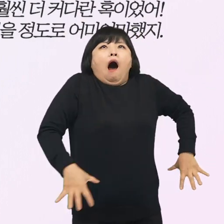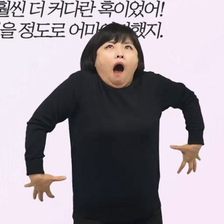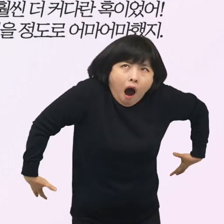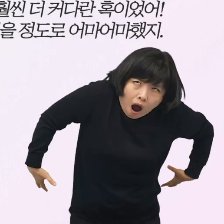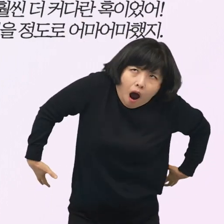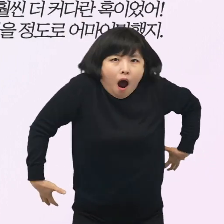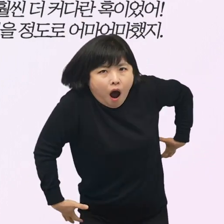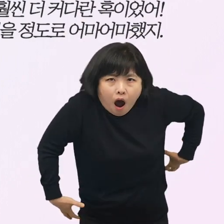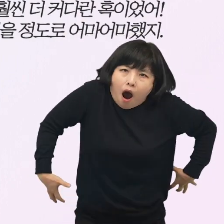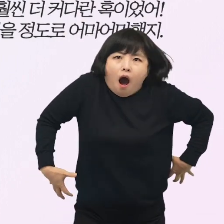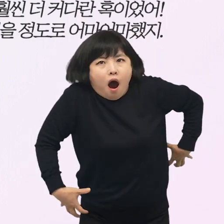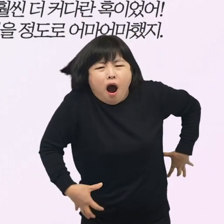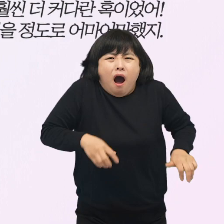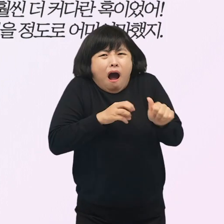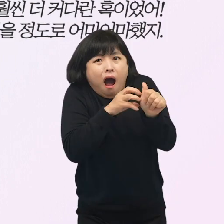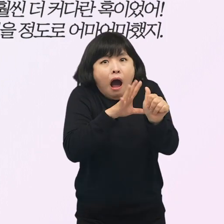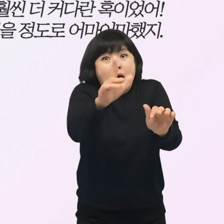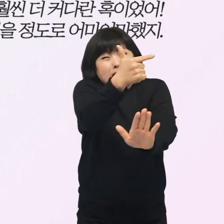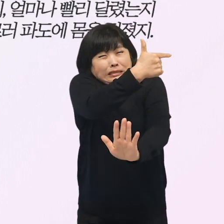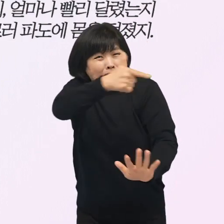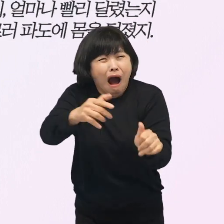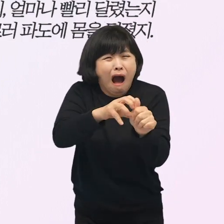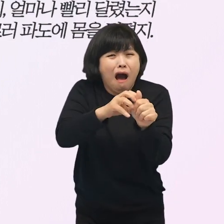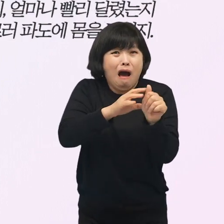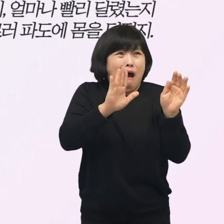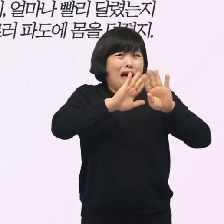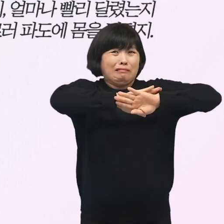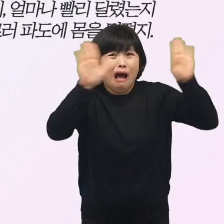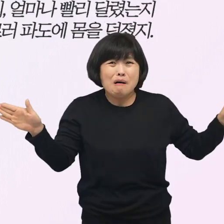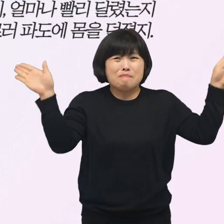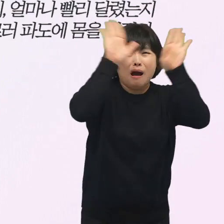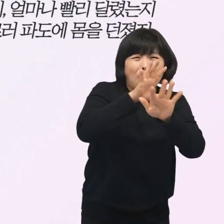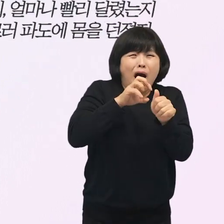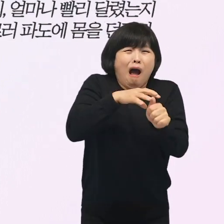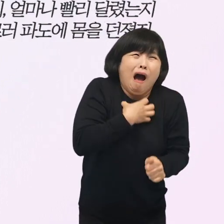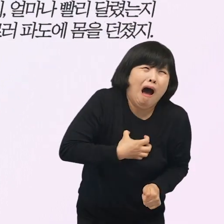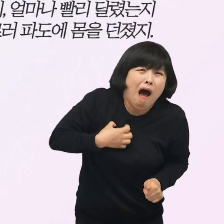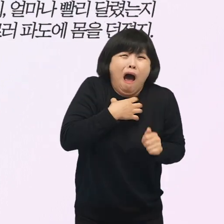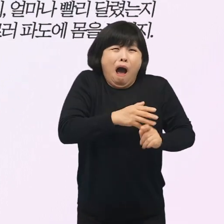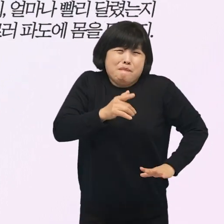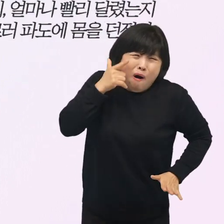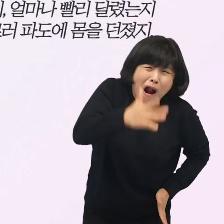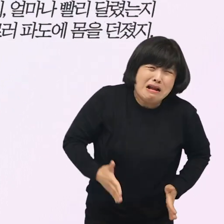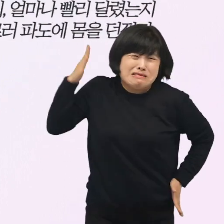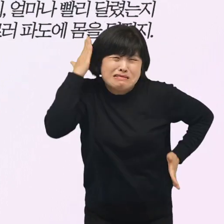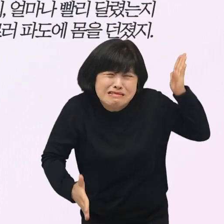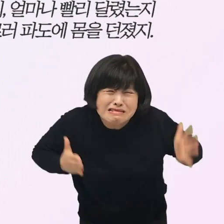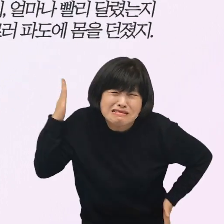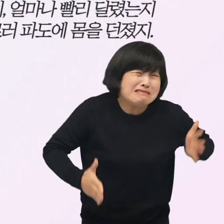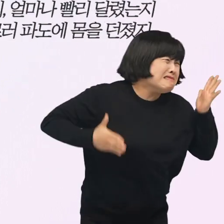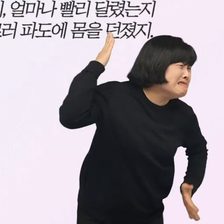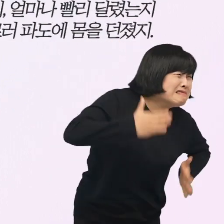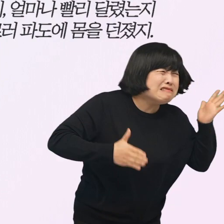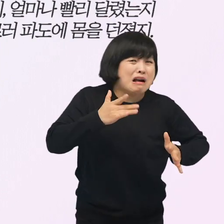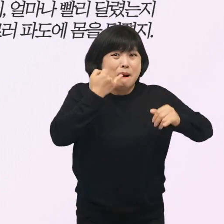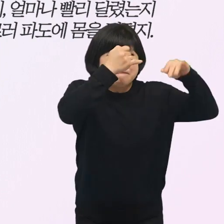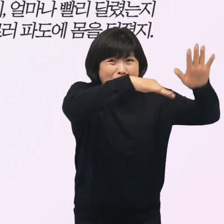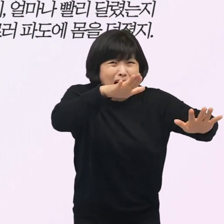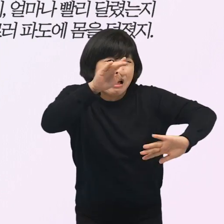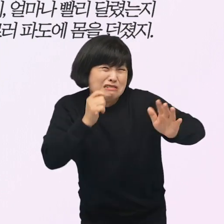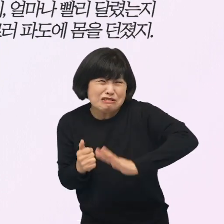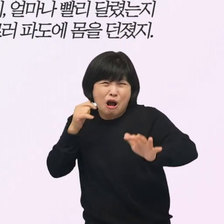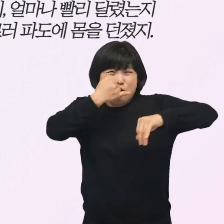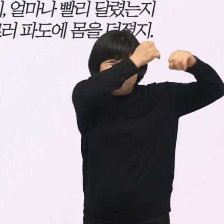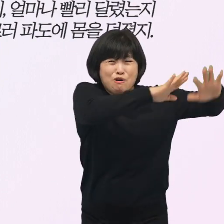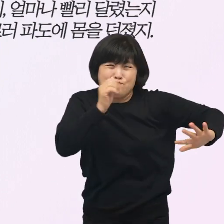없을 정도로 어마어마했지. 낮이고 밤이고 달린 카리는 얼마나 멀리 얼마나 빨리